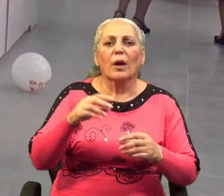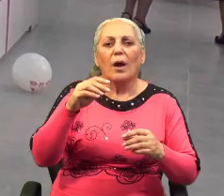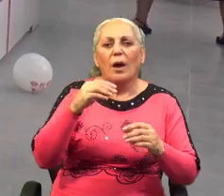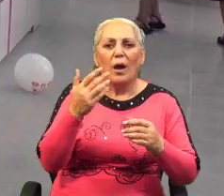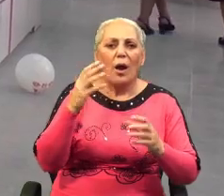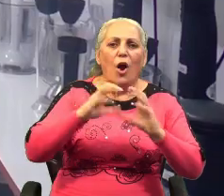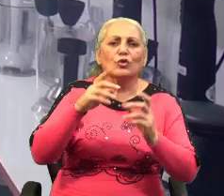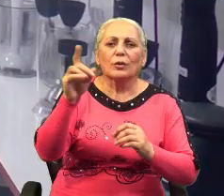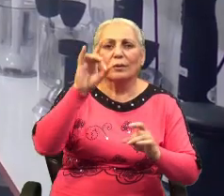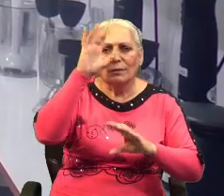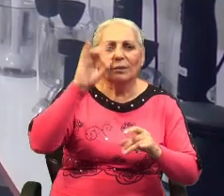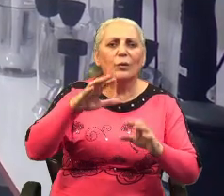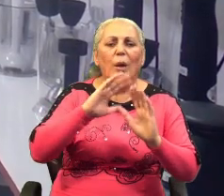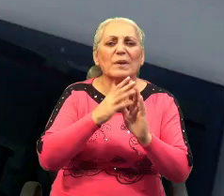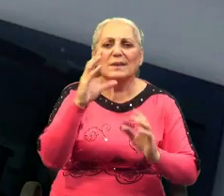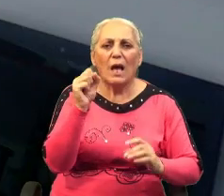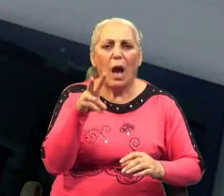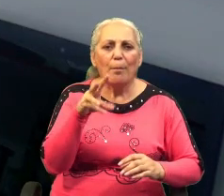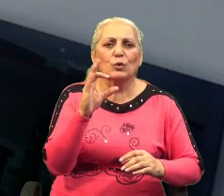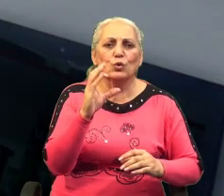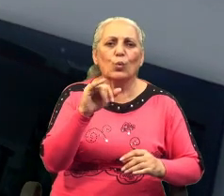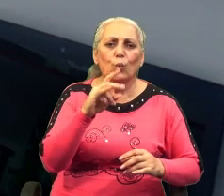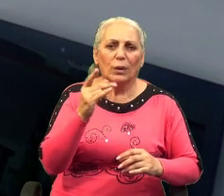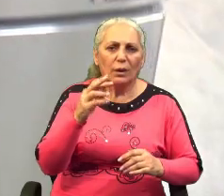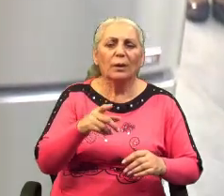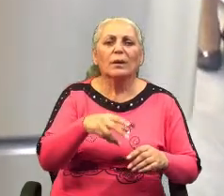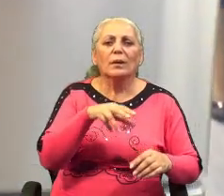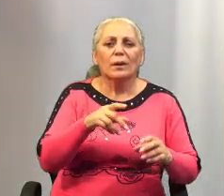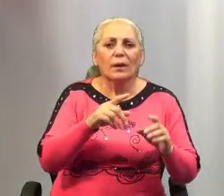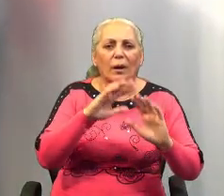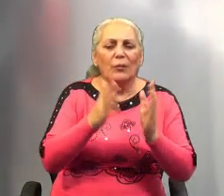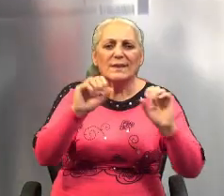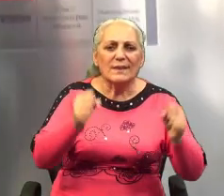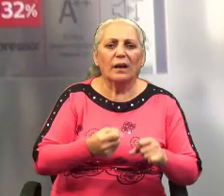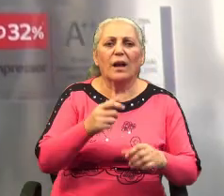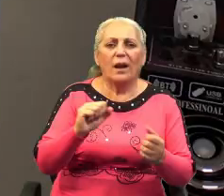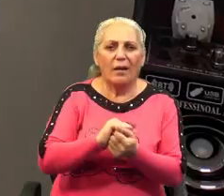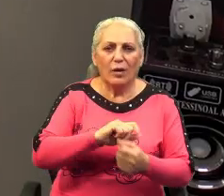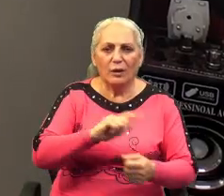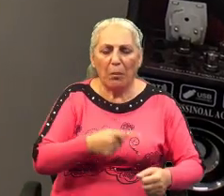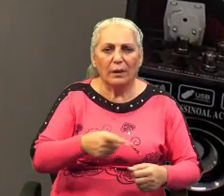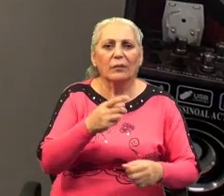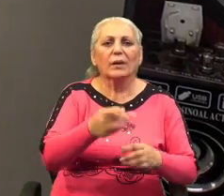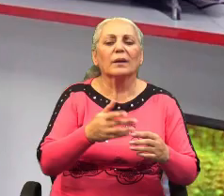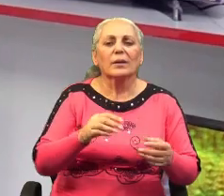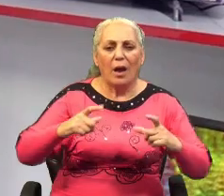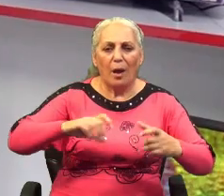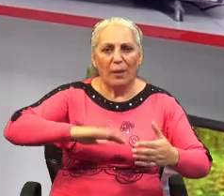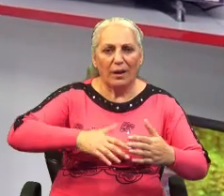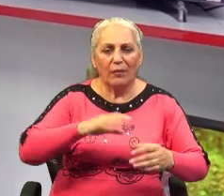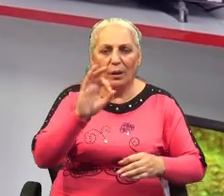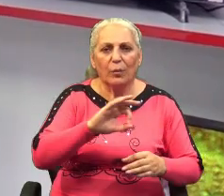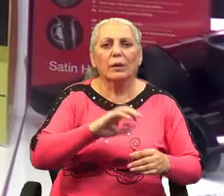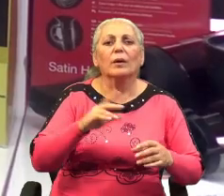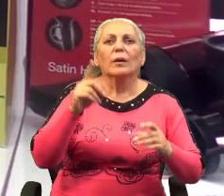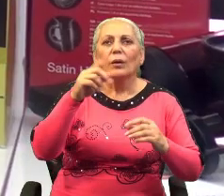ինչպիսիք են Sony-ն, LG-ն, Samsung-ը, Philips-ը, Bosch-ը։ Այսօր կարող եք գտնել զարնարան, ներժլվածքի մեքենաներ, սպասք լվացող մեքենաներ, օթորակիչներ,